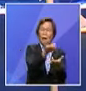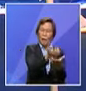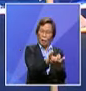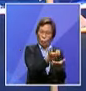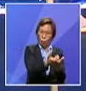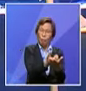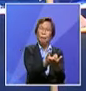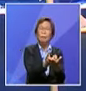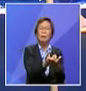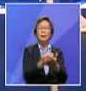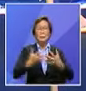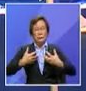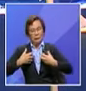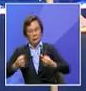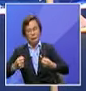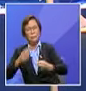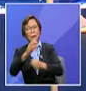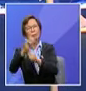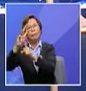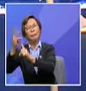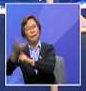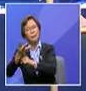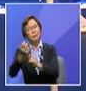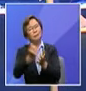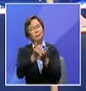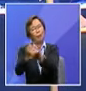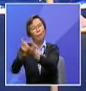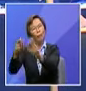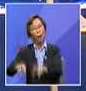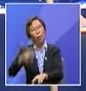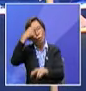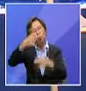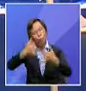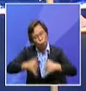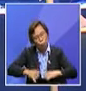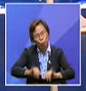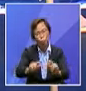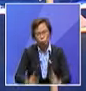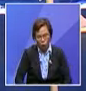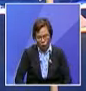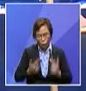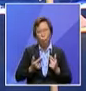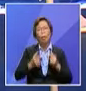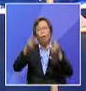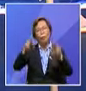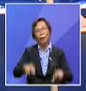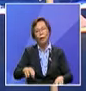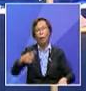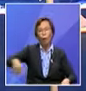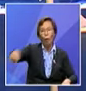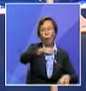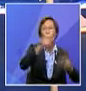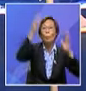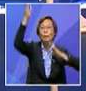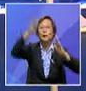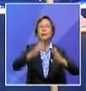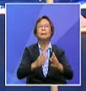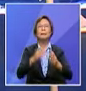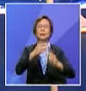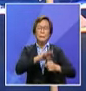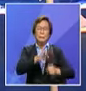ekonomi, kesihatan dan kebajikan demi kelangsungan hidup rakyat Malaysia. Semangat